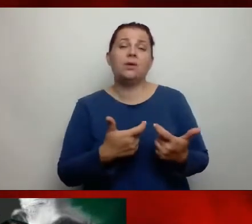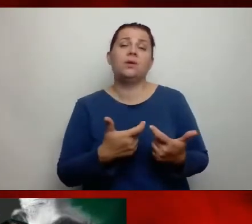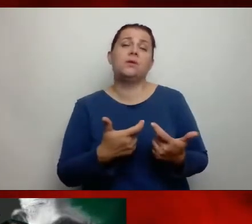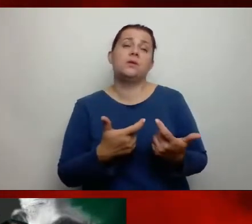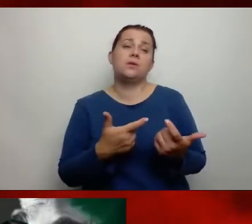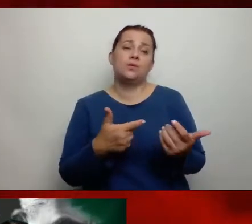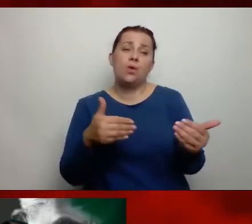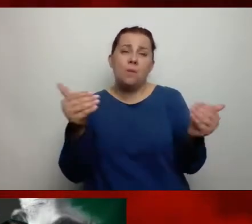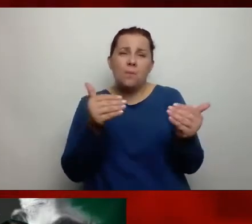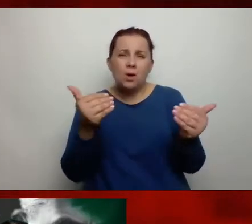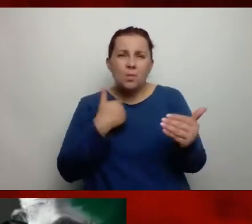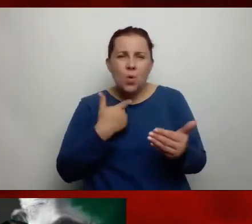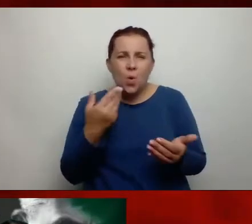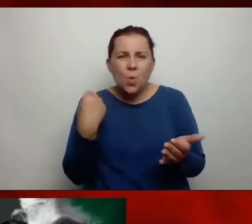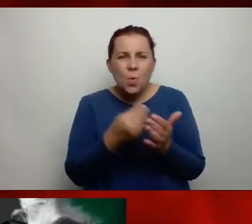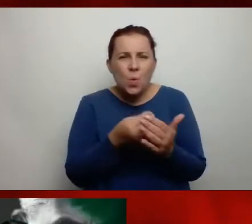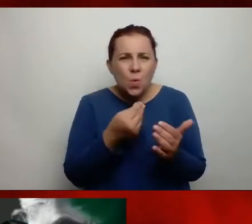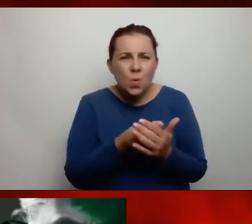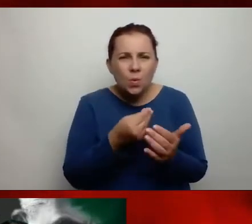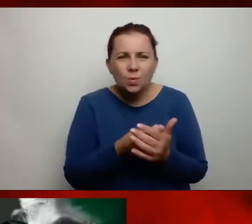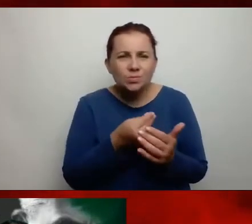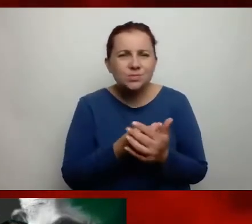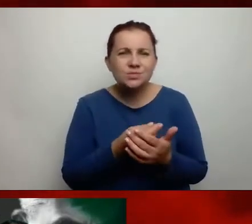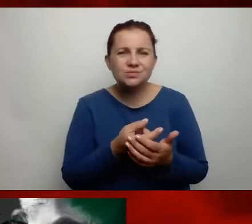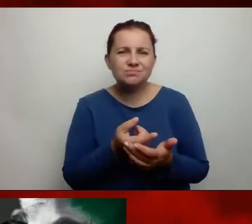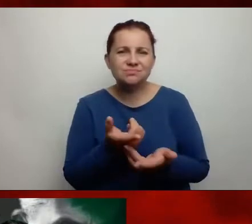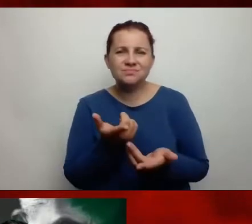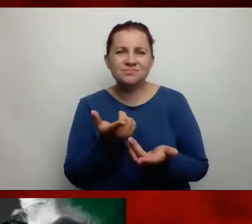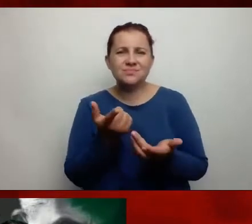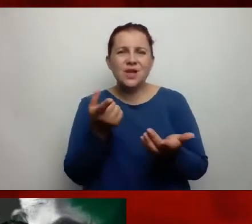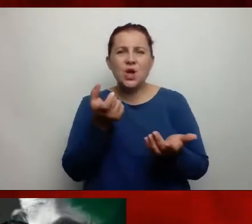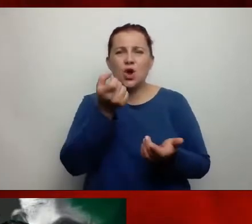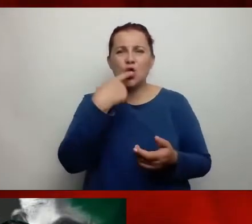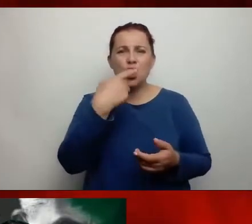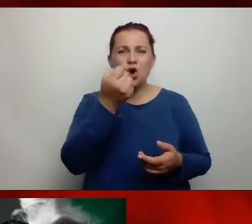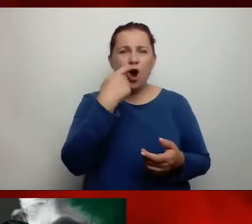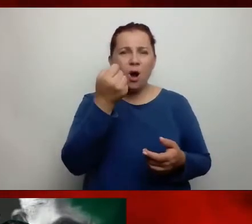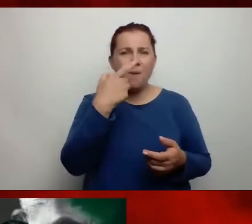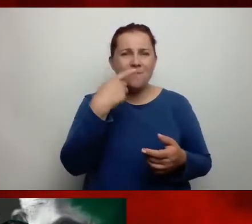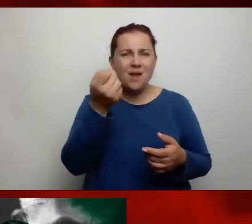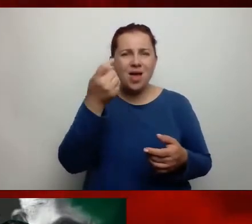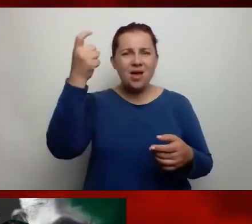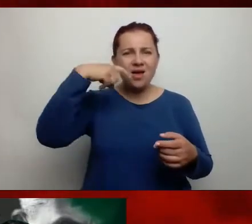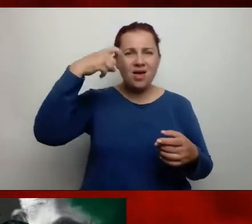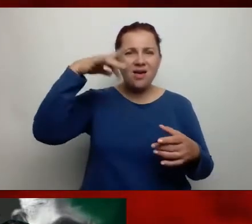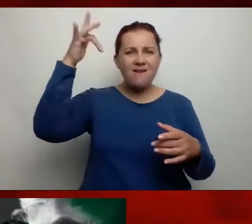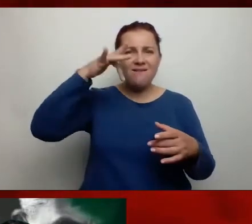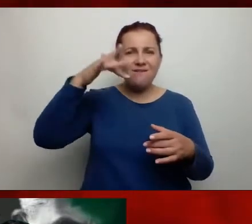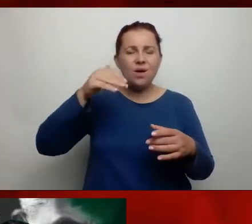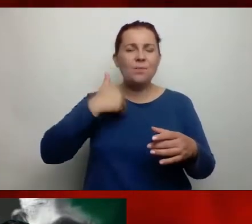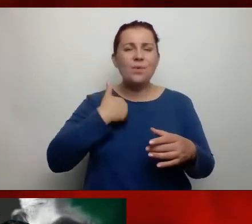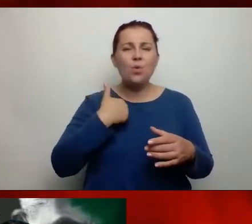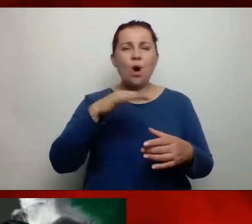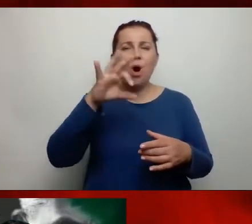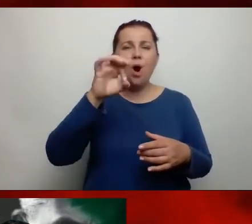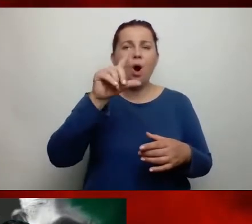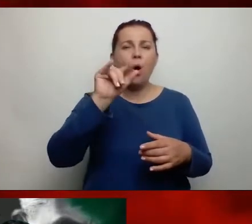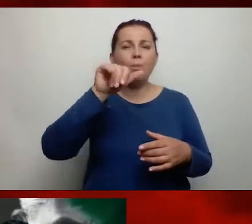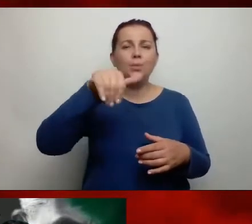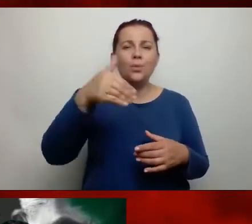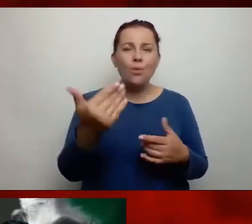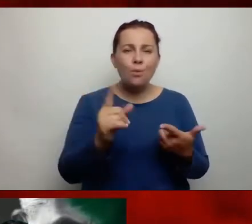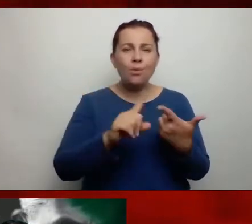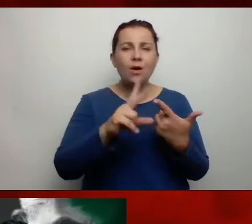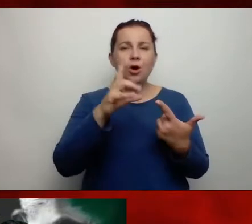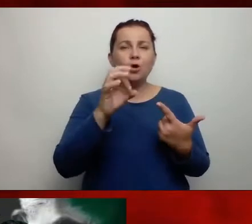kupić kropsle inozjemcowa na żołądek, które składały się z opium, kokainy i tam jeszcze paru innych środków.